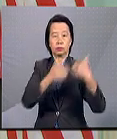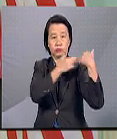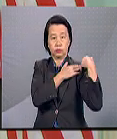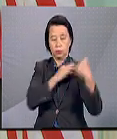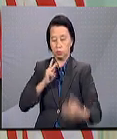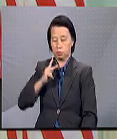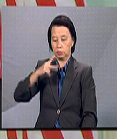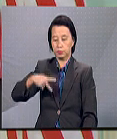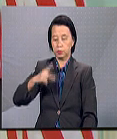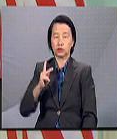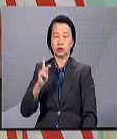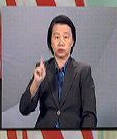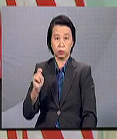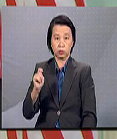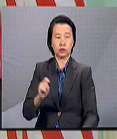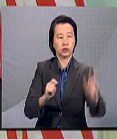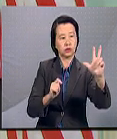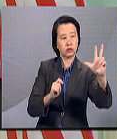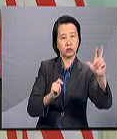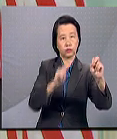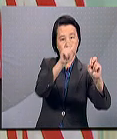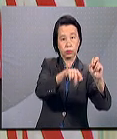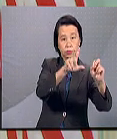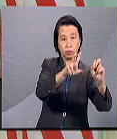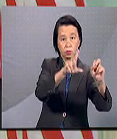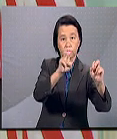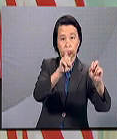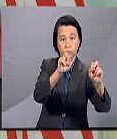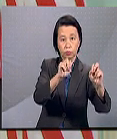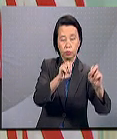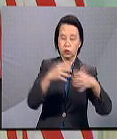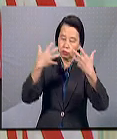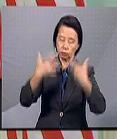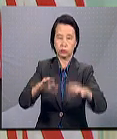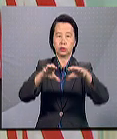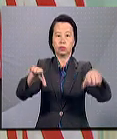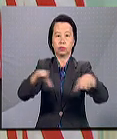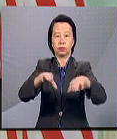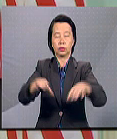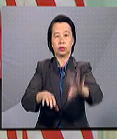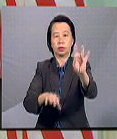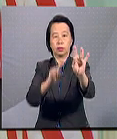KPKT, sejak 30 Mac 2020, mereka telah melakukan